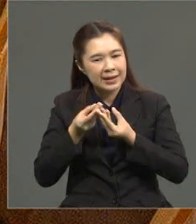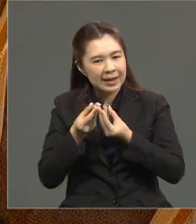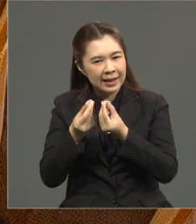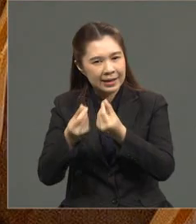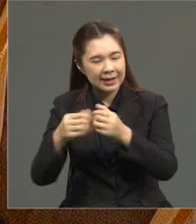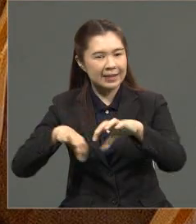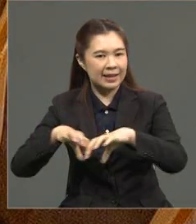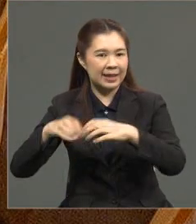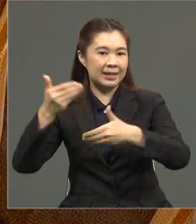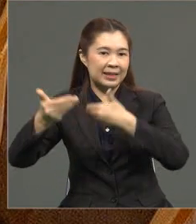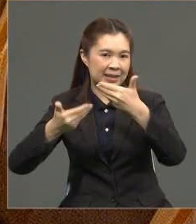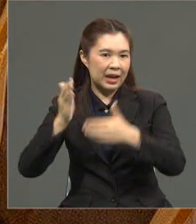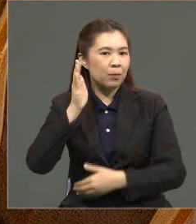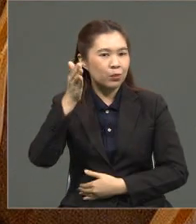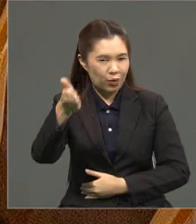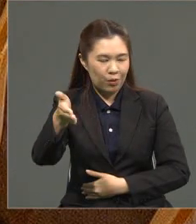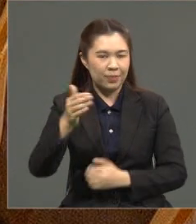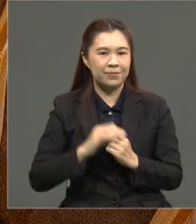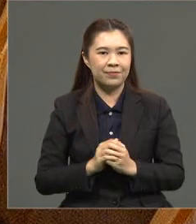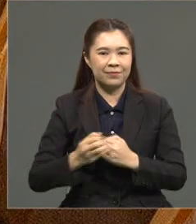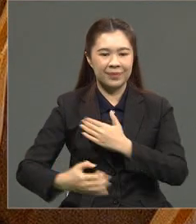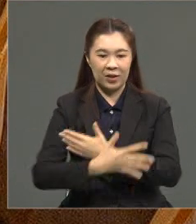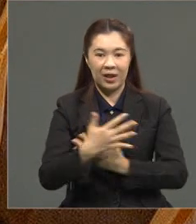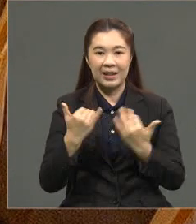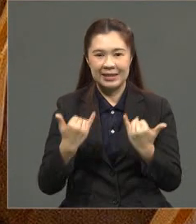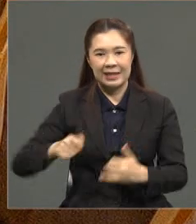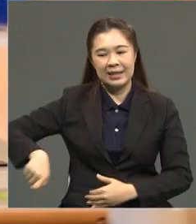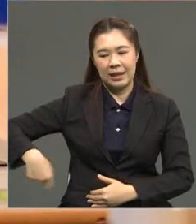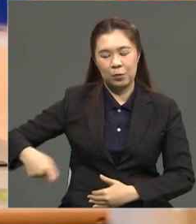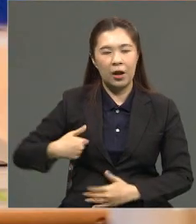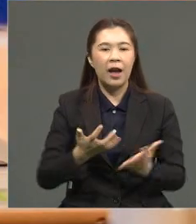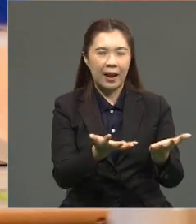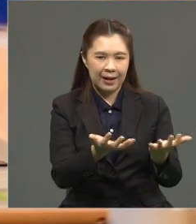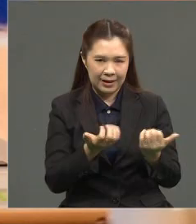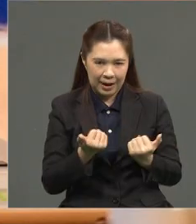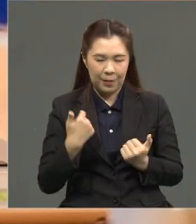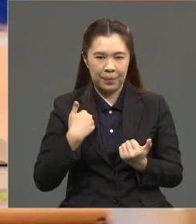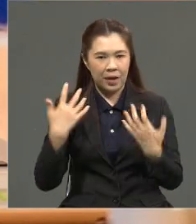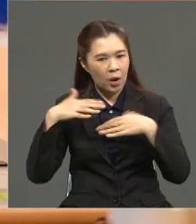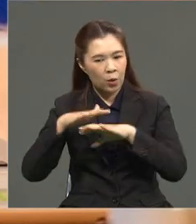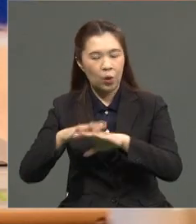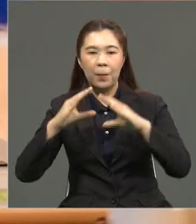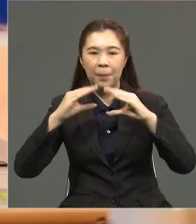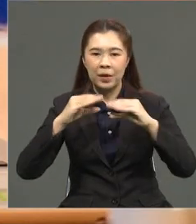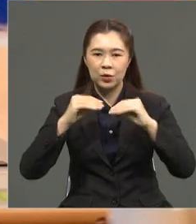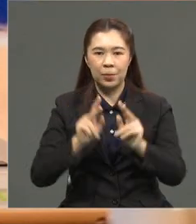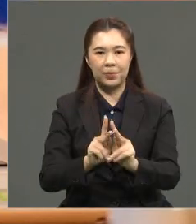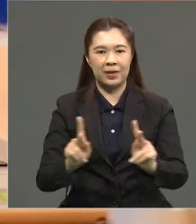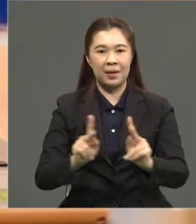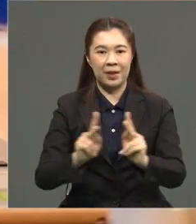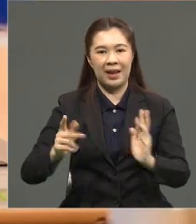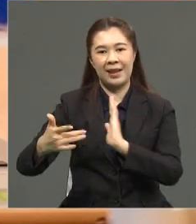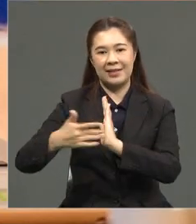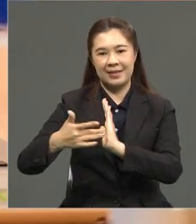การจัดกิจกรรมร่วมกันต่อไปโอกาสนี้ครับกัมพูชาได้ตอบรับข้อเสนอของไทยในการเข้าร่วมการประชุมคณะกรรมการเทคนิค